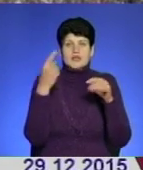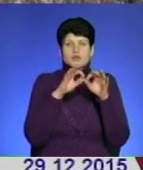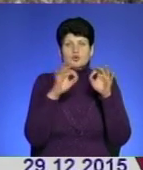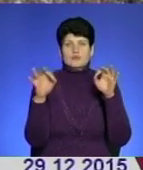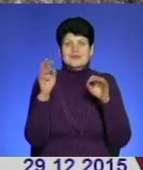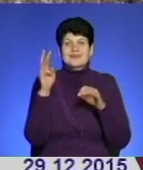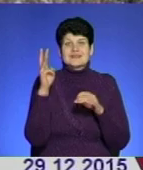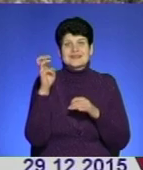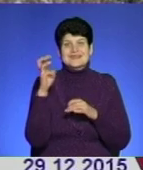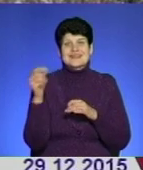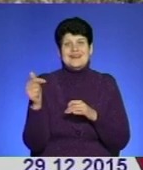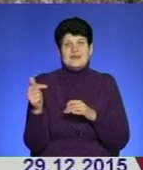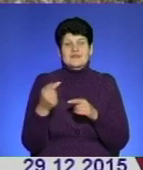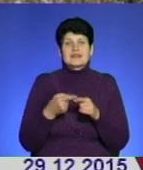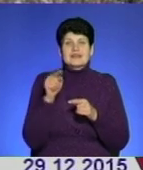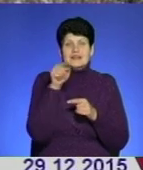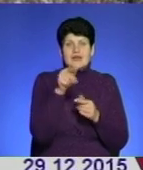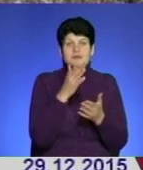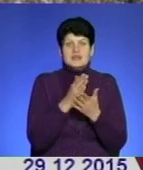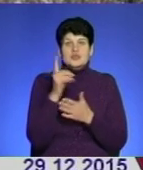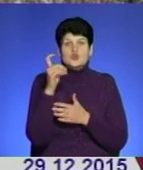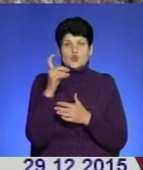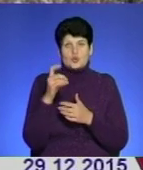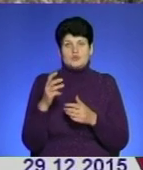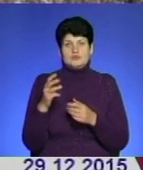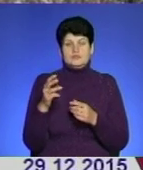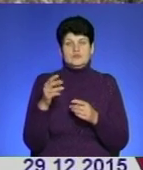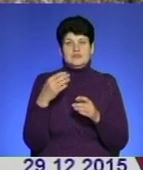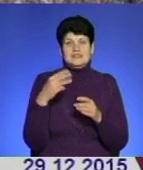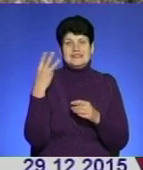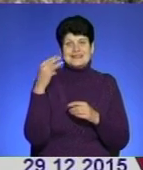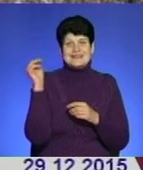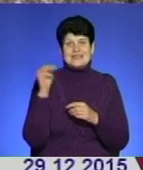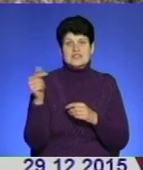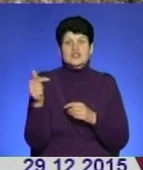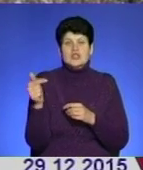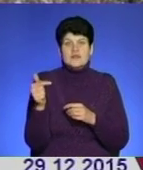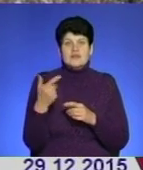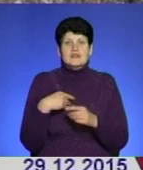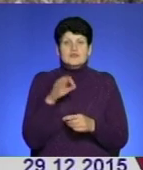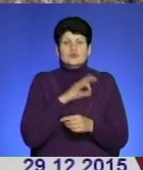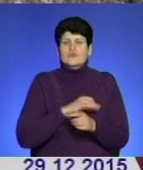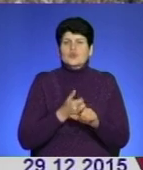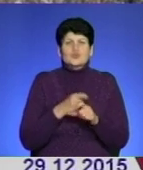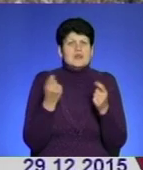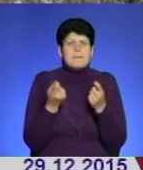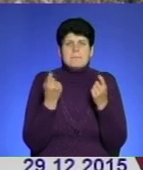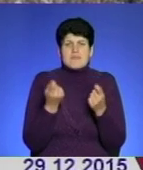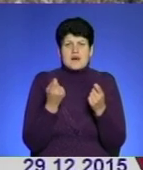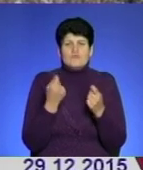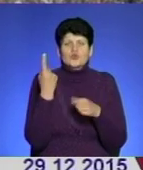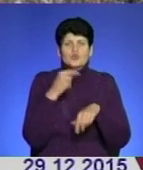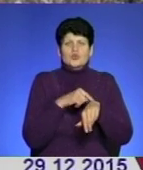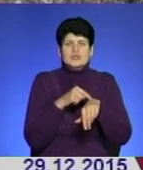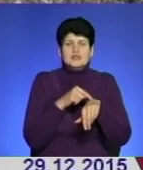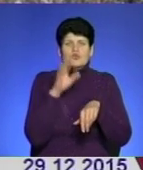коштує 300 гривень, тобто там є 100 трубок таких – це 30 тисяч гривень. Але споживають вони дуже мало, вони споживають в годину, всі